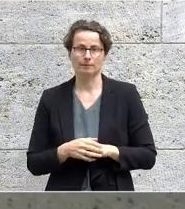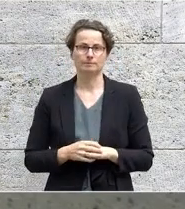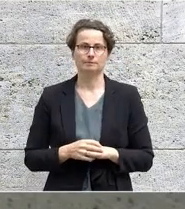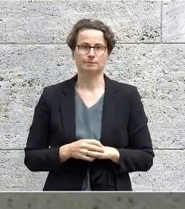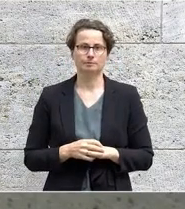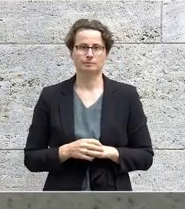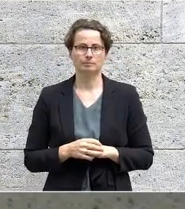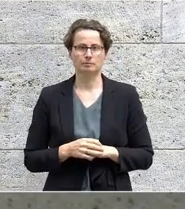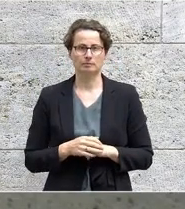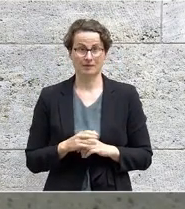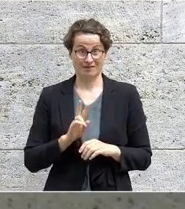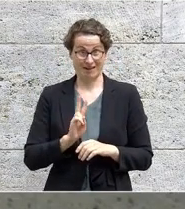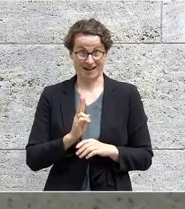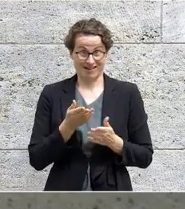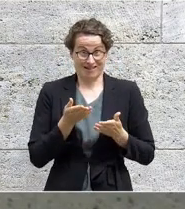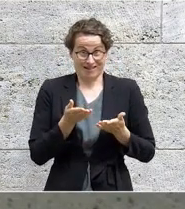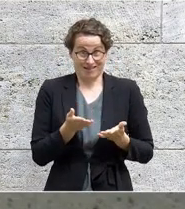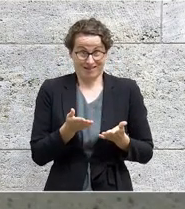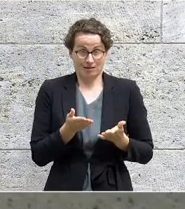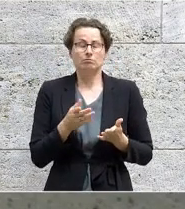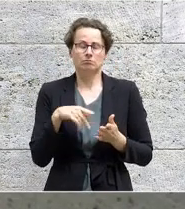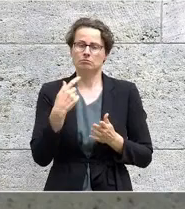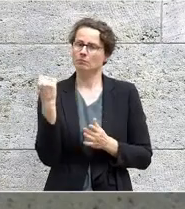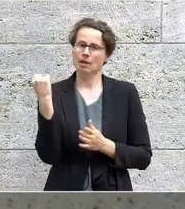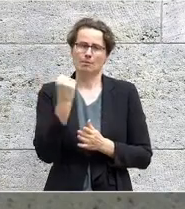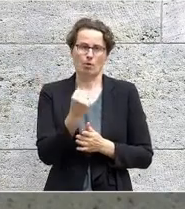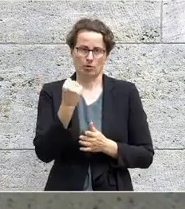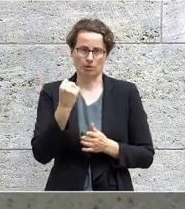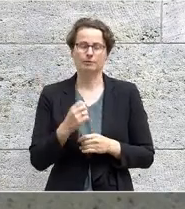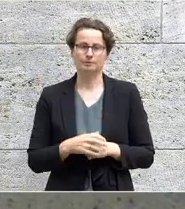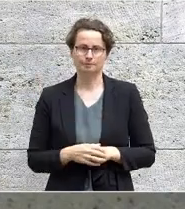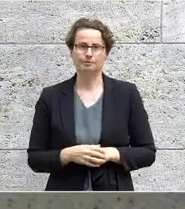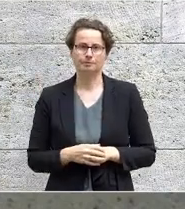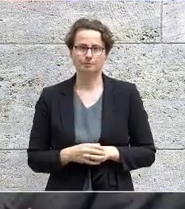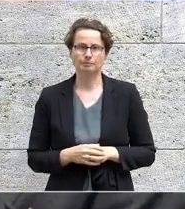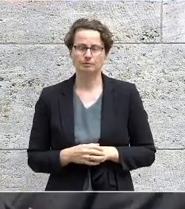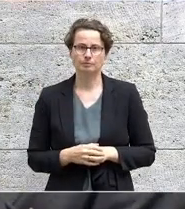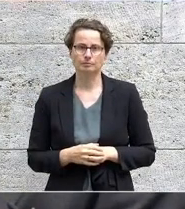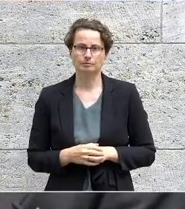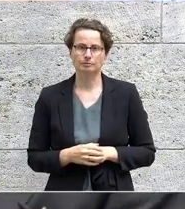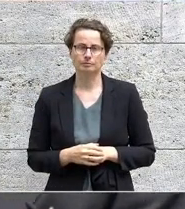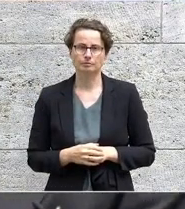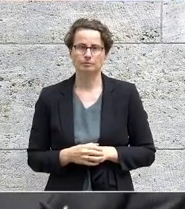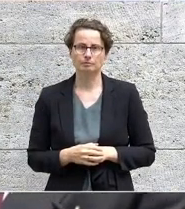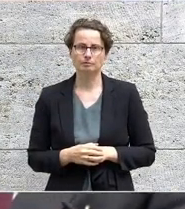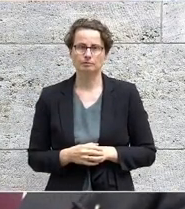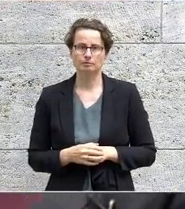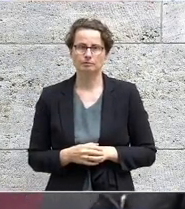und dafür ermordet wurden.